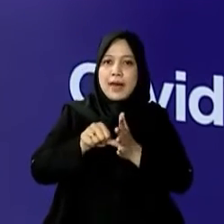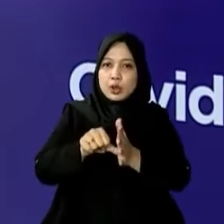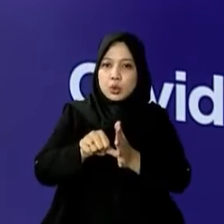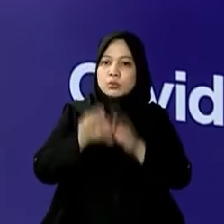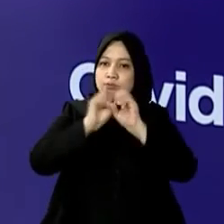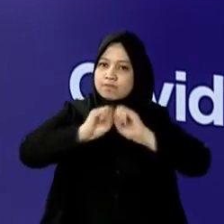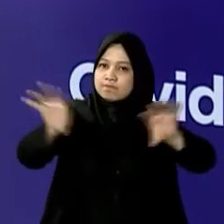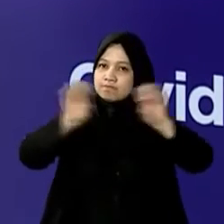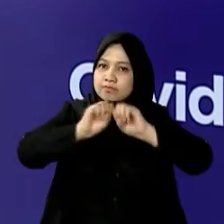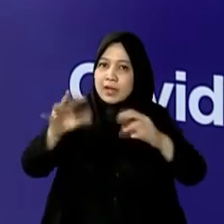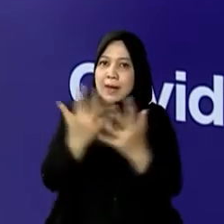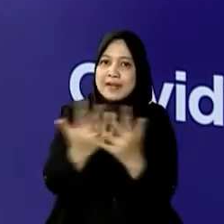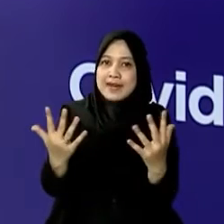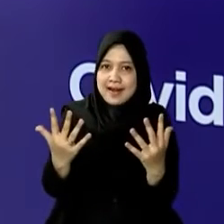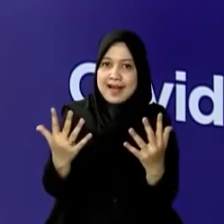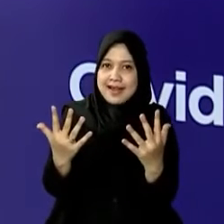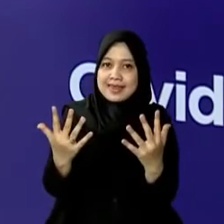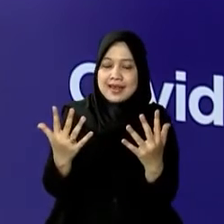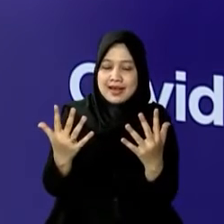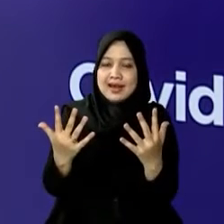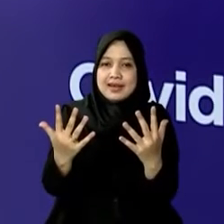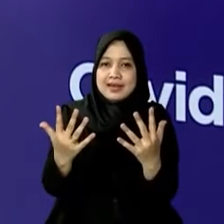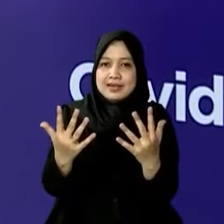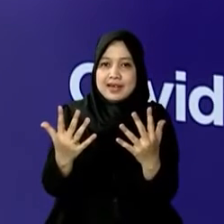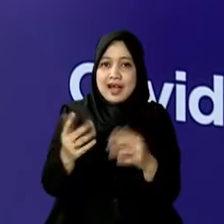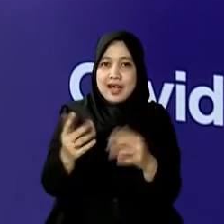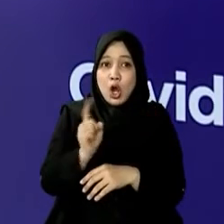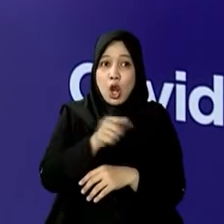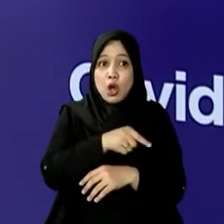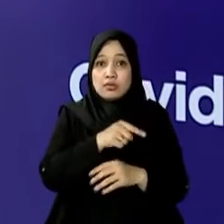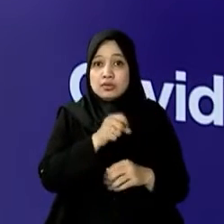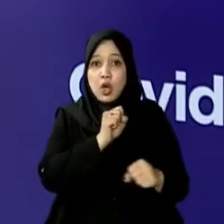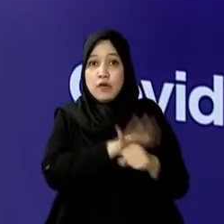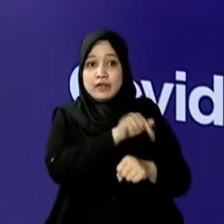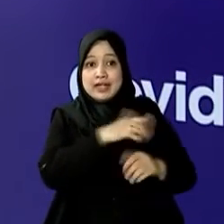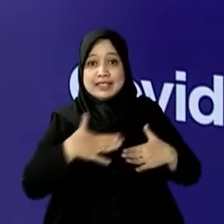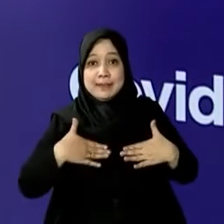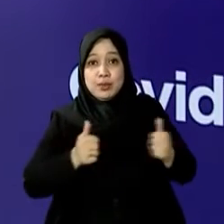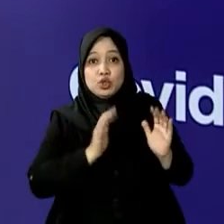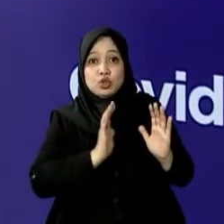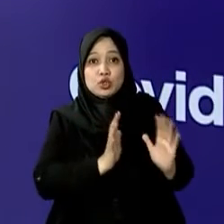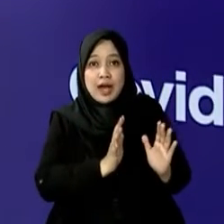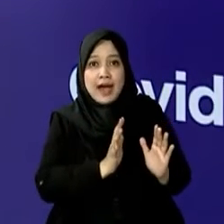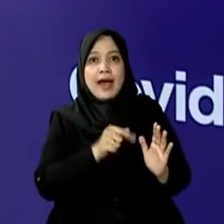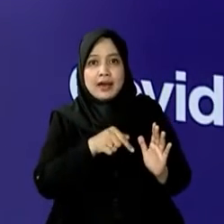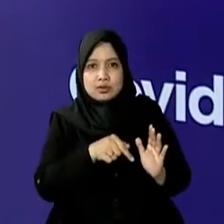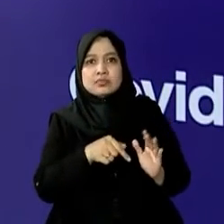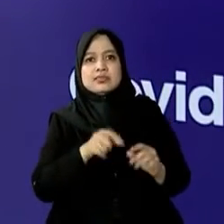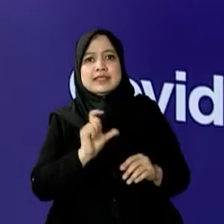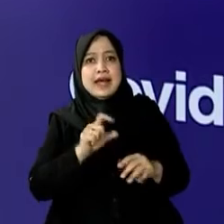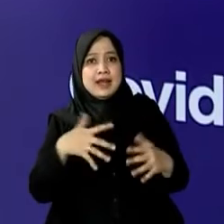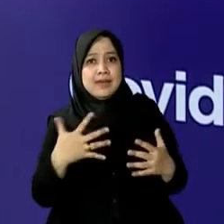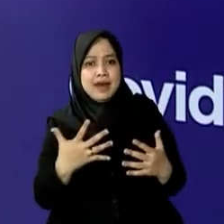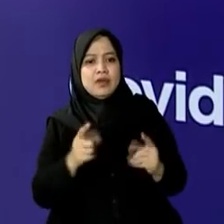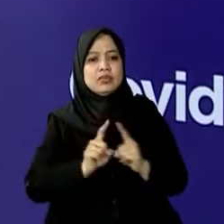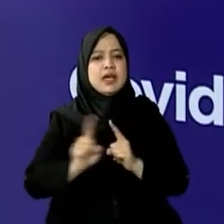masyarakat yang ada bahwa tidak seapa ya kalau misalkan sudah sembuh ya yang kita lakuin saja jarak gitu 3 m dan